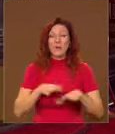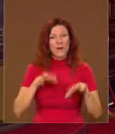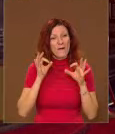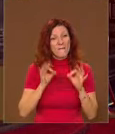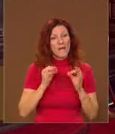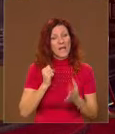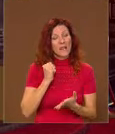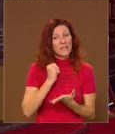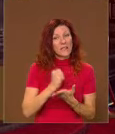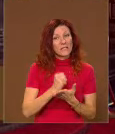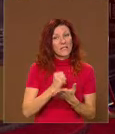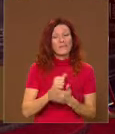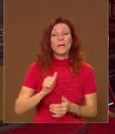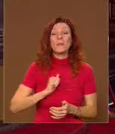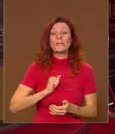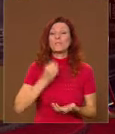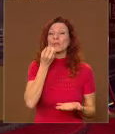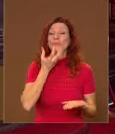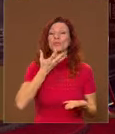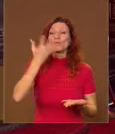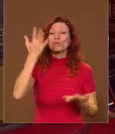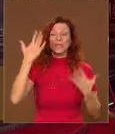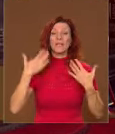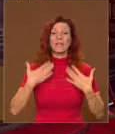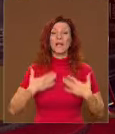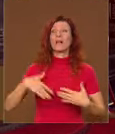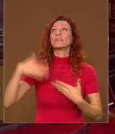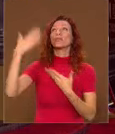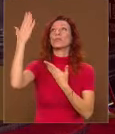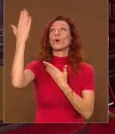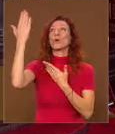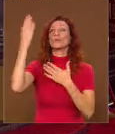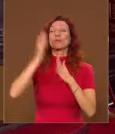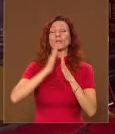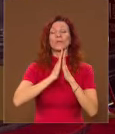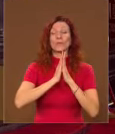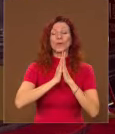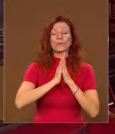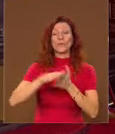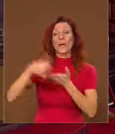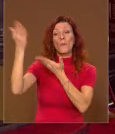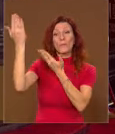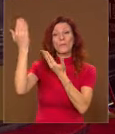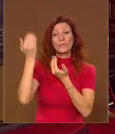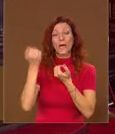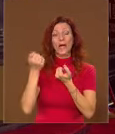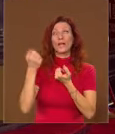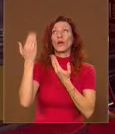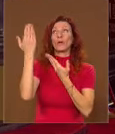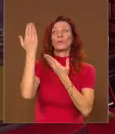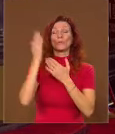Наставник, пазител на душите и телата ни, от Господа да просим. Подай,